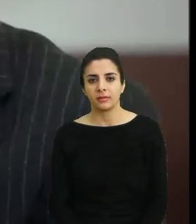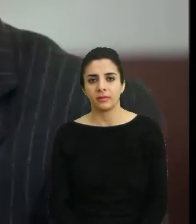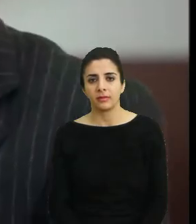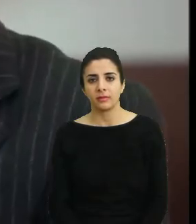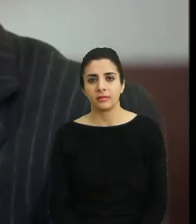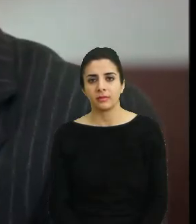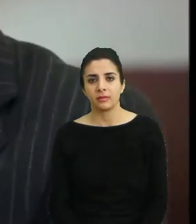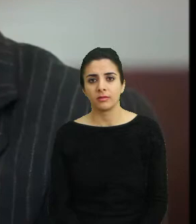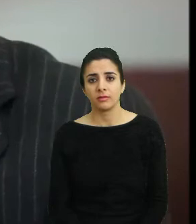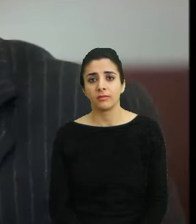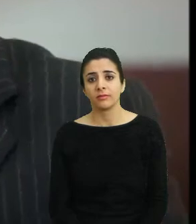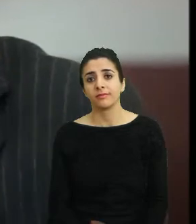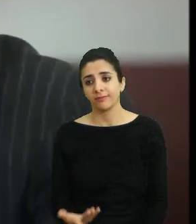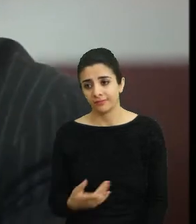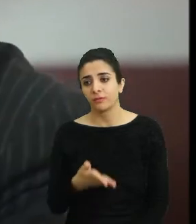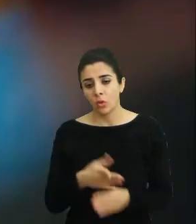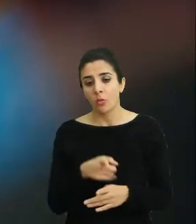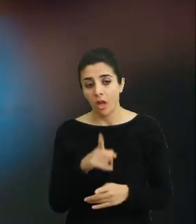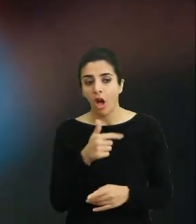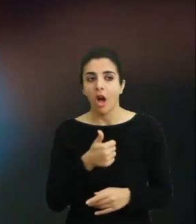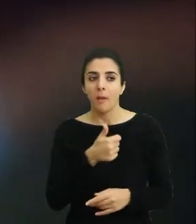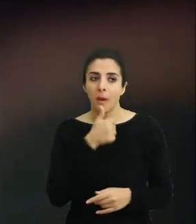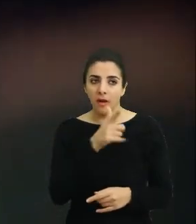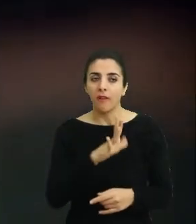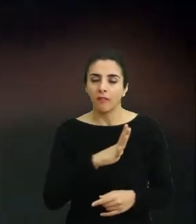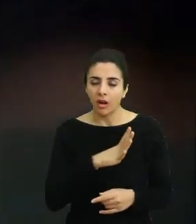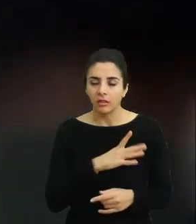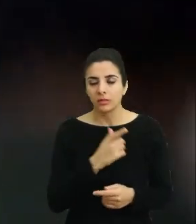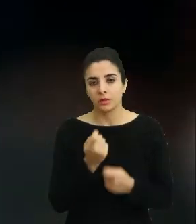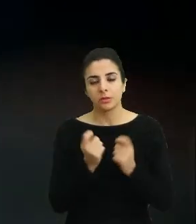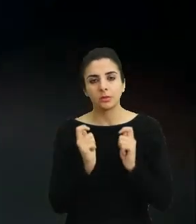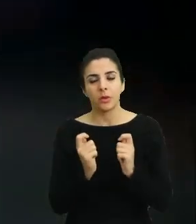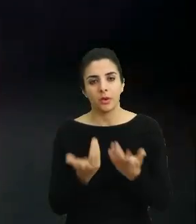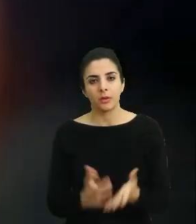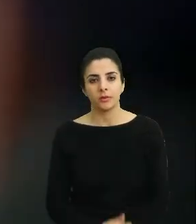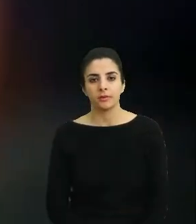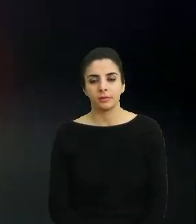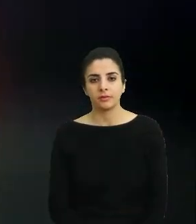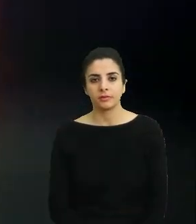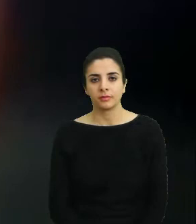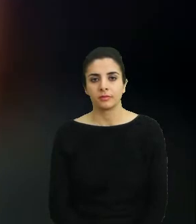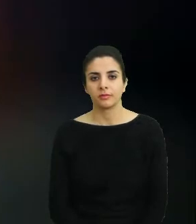İşin bir de o tarafı var tabii. Erdem bakışlarını pencereye çevirdi.